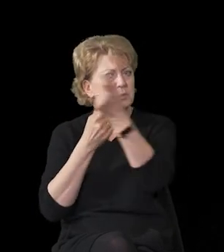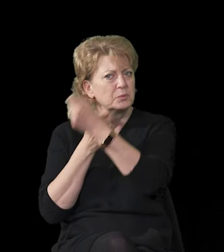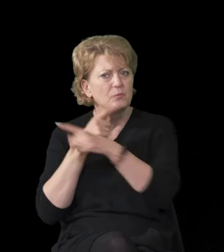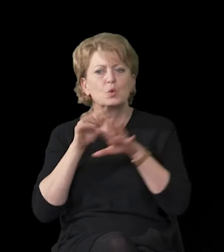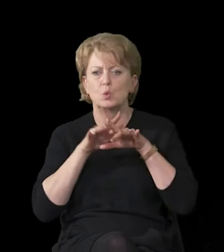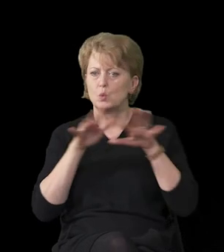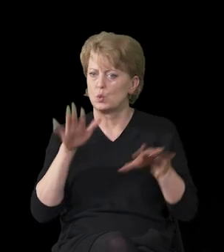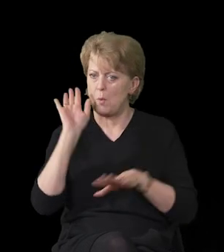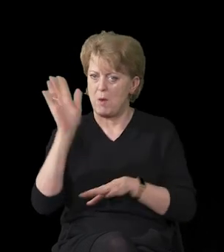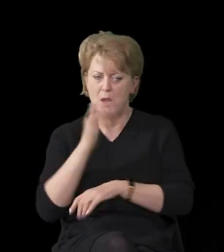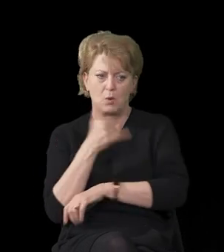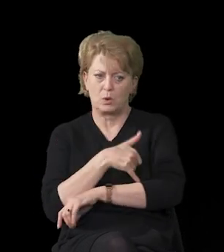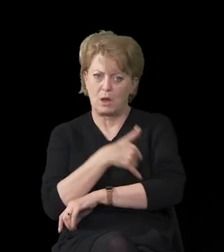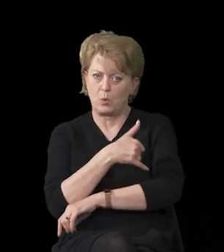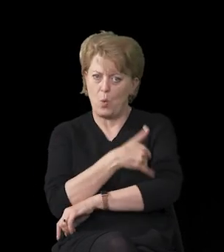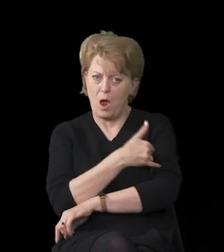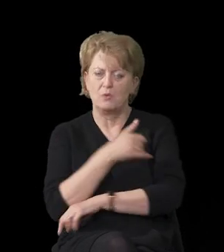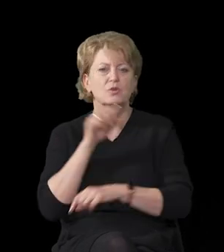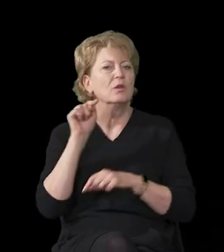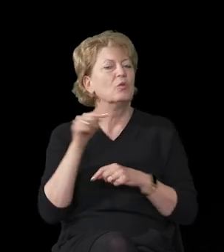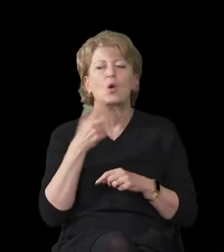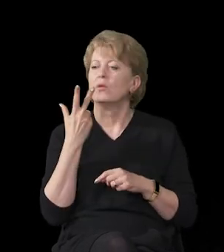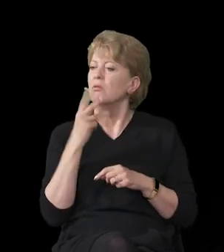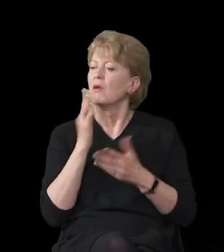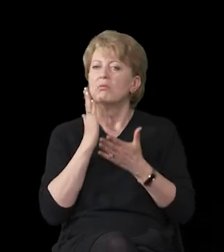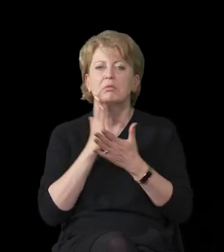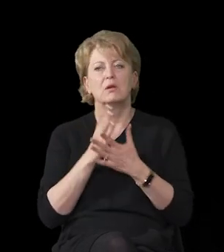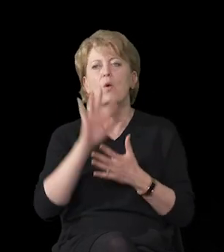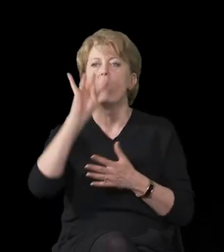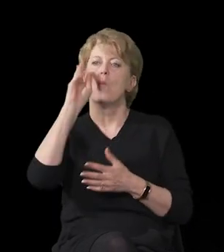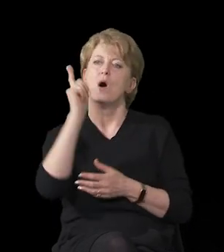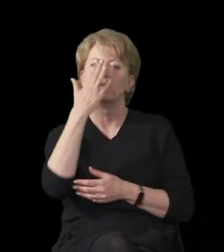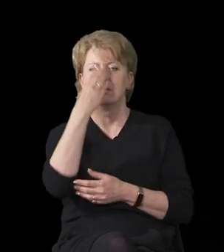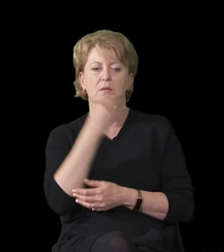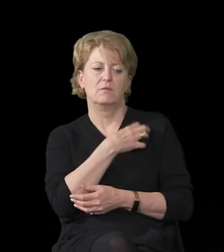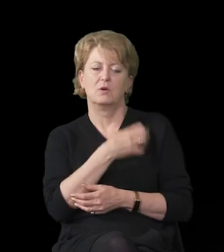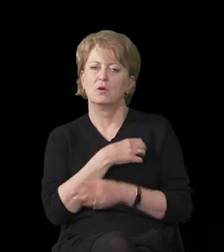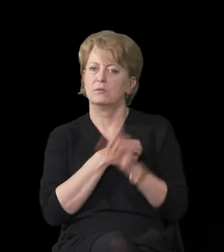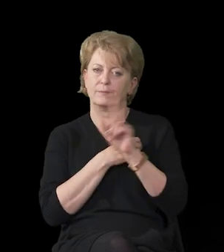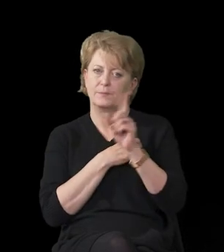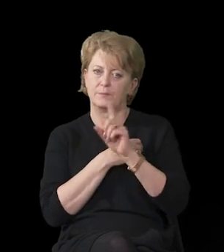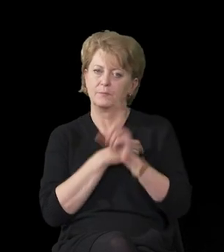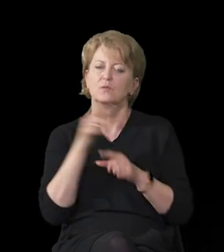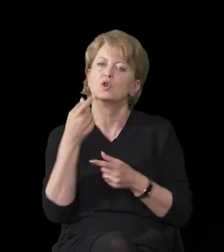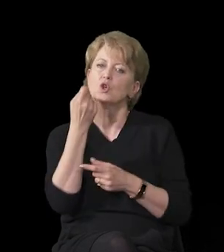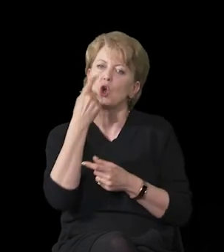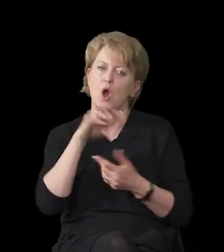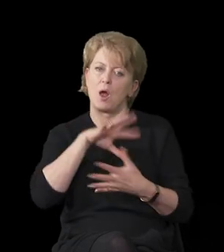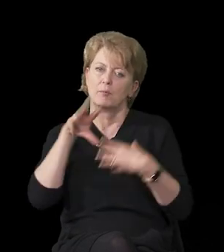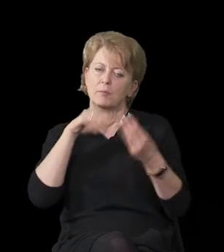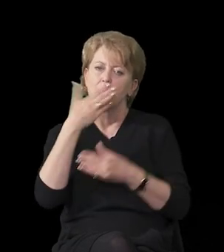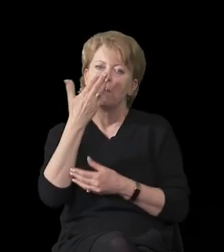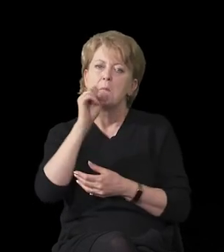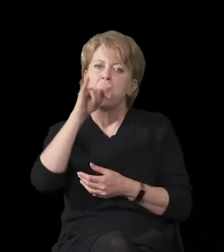nie służą wyłącznie ozdobie, ale też mają znaczenie magiczne, mają zabezpieczać posiadaczkę przed